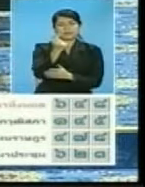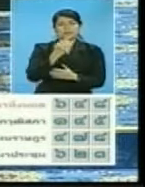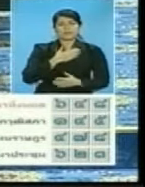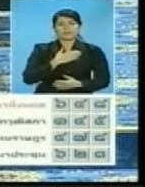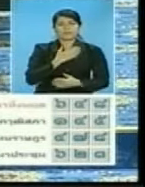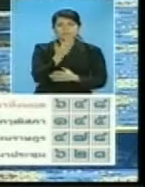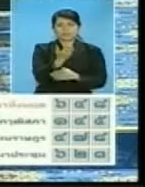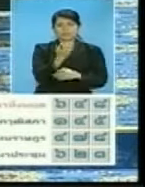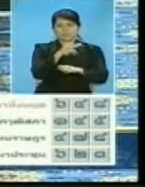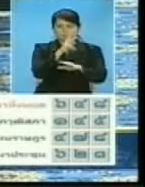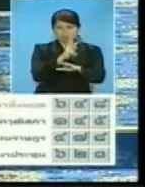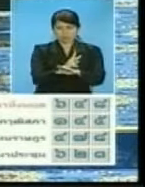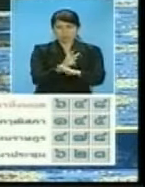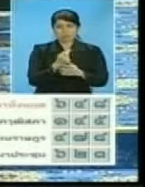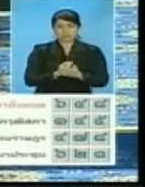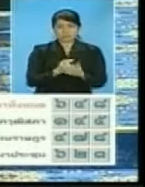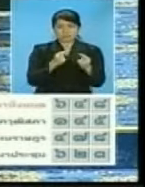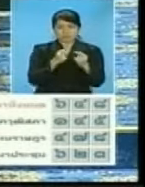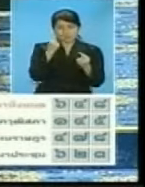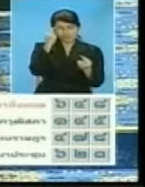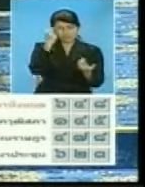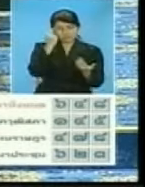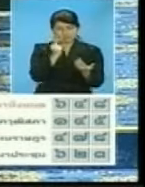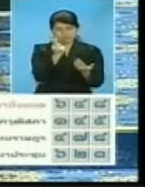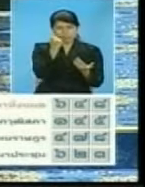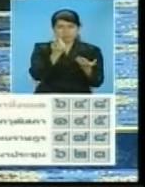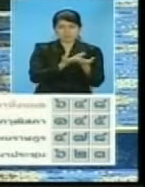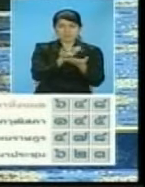ขอความกรุณาท่านประธานครับค่อยๆตั้งหลักครับ